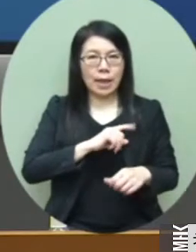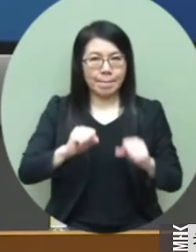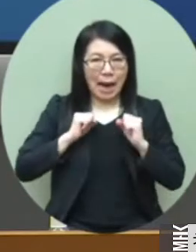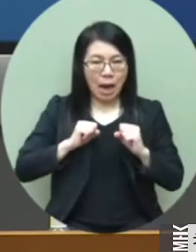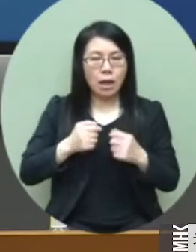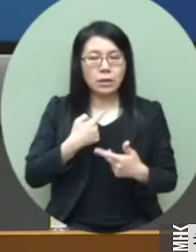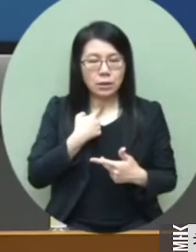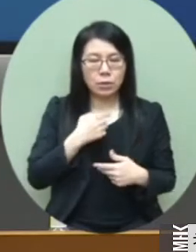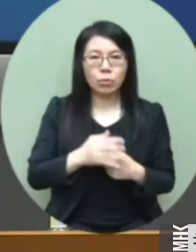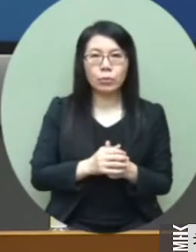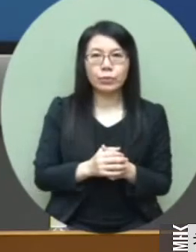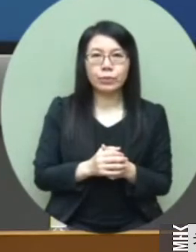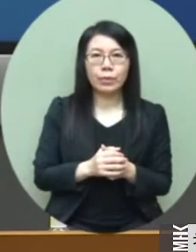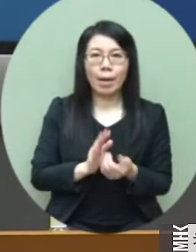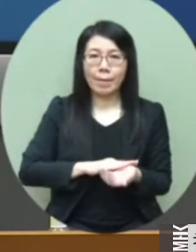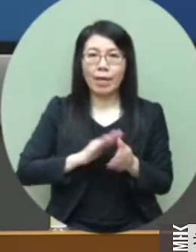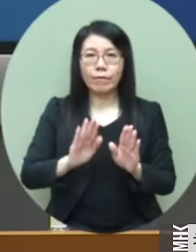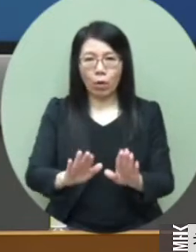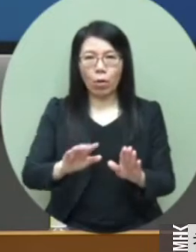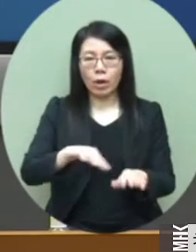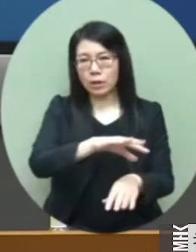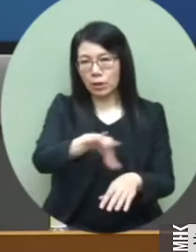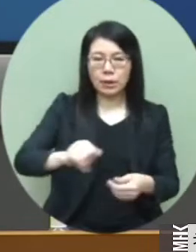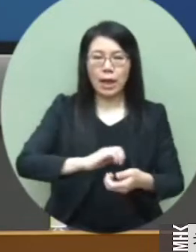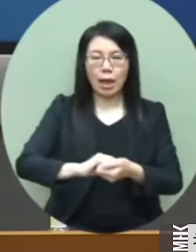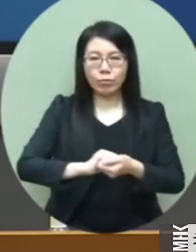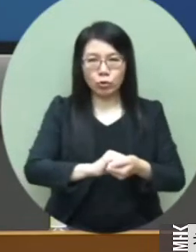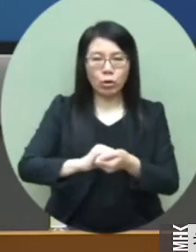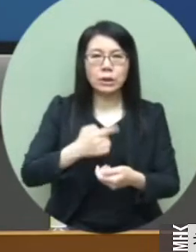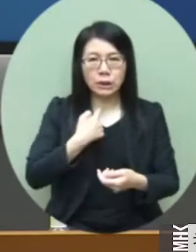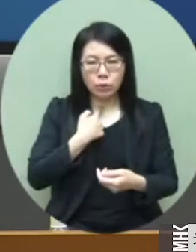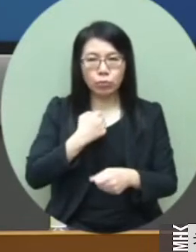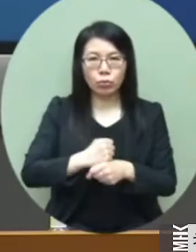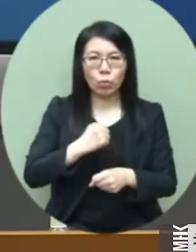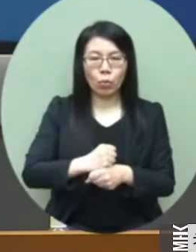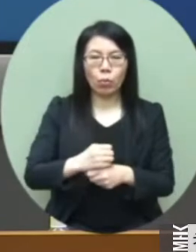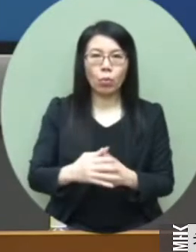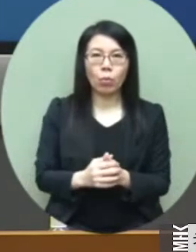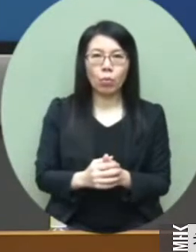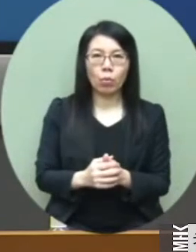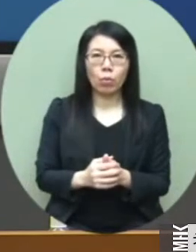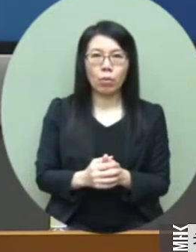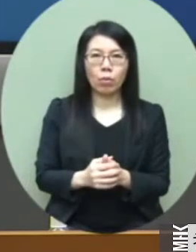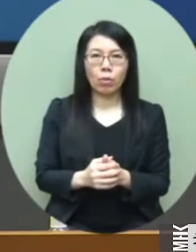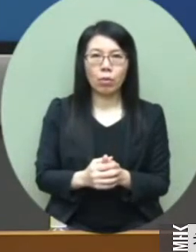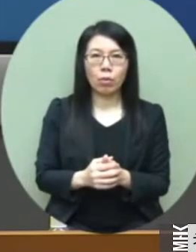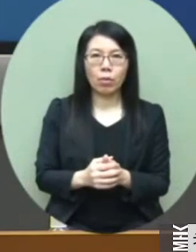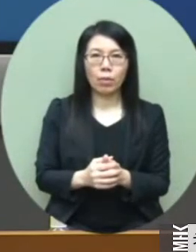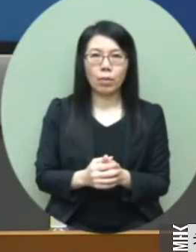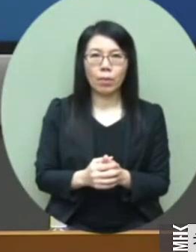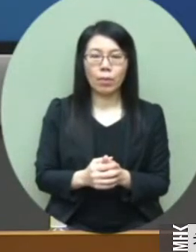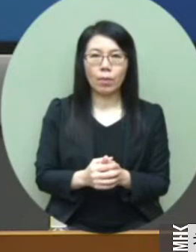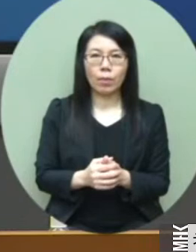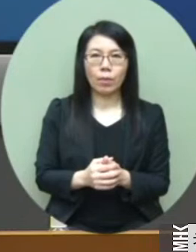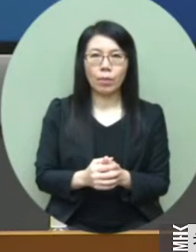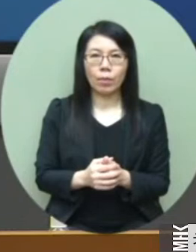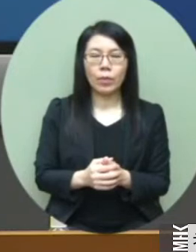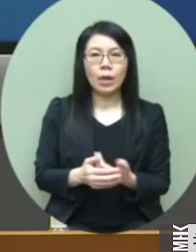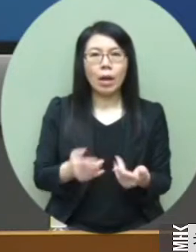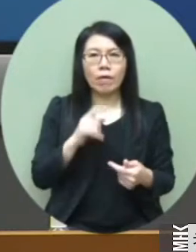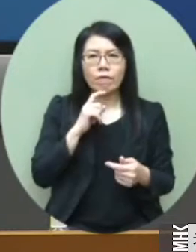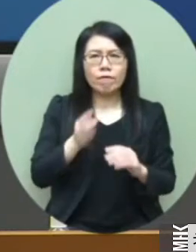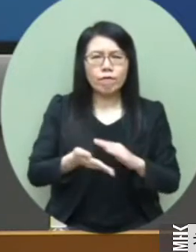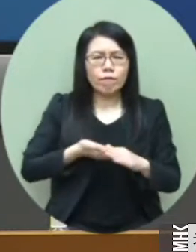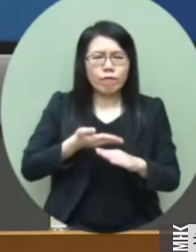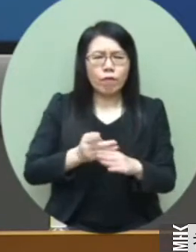個都係需要抗疫咧係需要大家合作去做到嗰個係冇呢個反彈，或者係